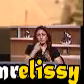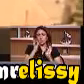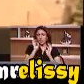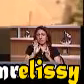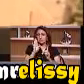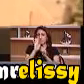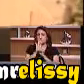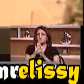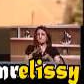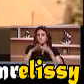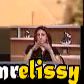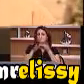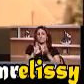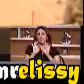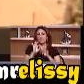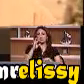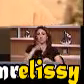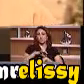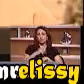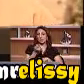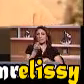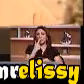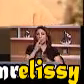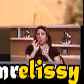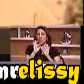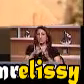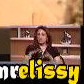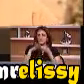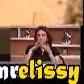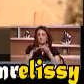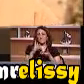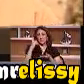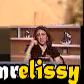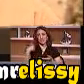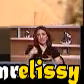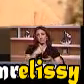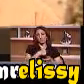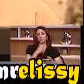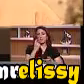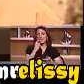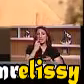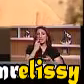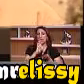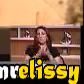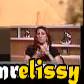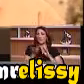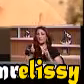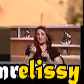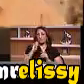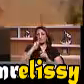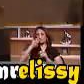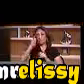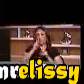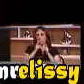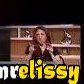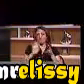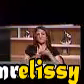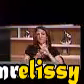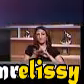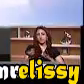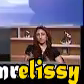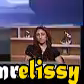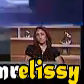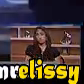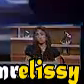فين الخدمات بتاعت المستشفيات؟ فين العلاج؟ فين الدكتور اسنان يقول لي مفيش معدات، مفيش عده عندي اشتغل بيها؟